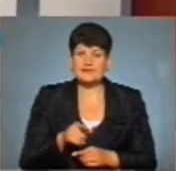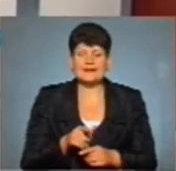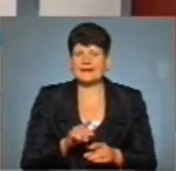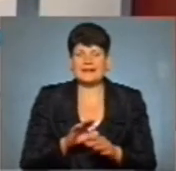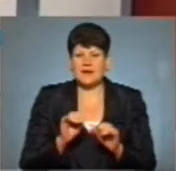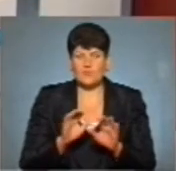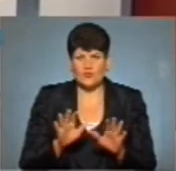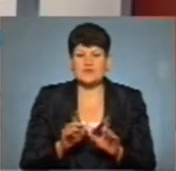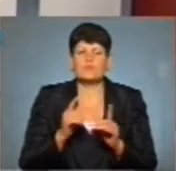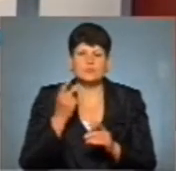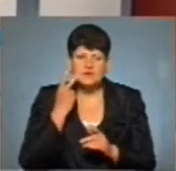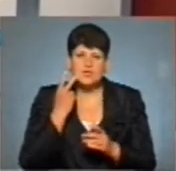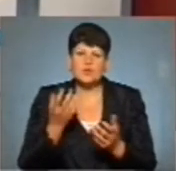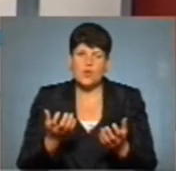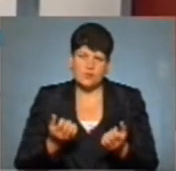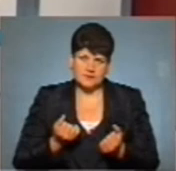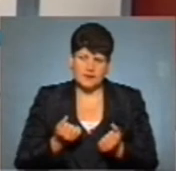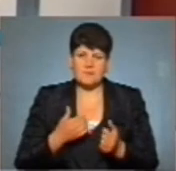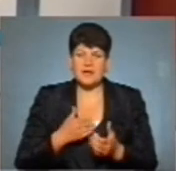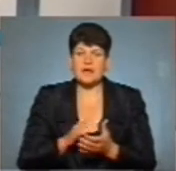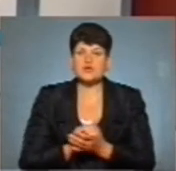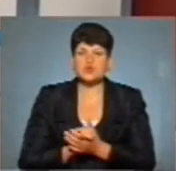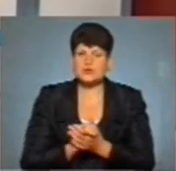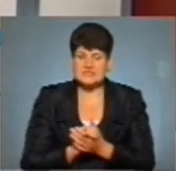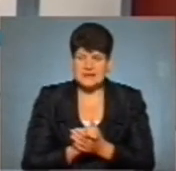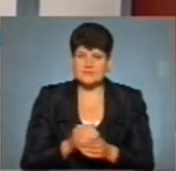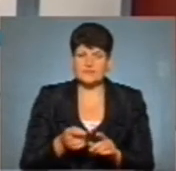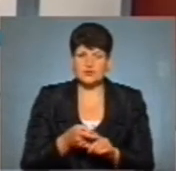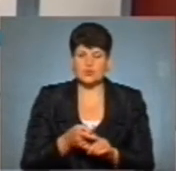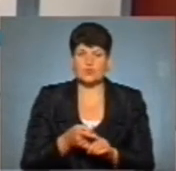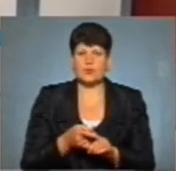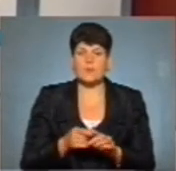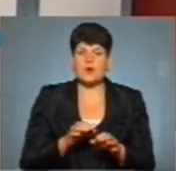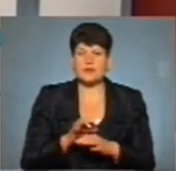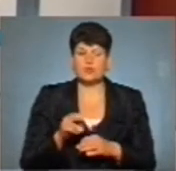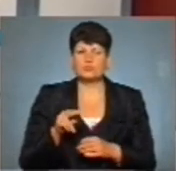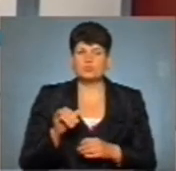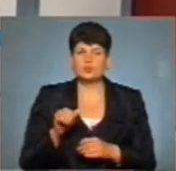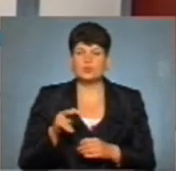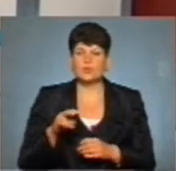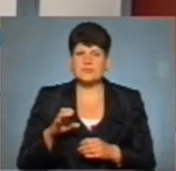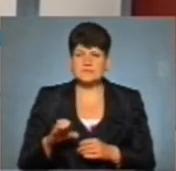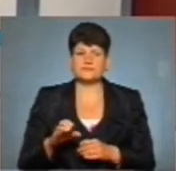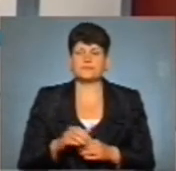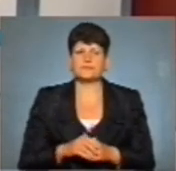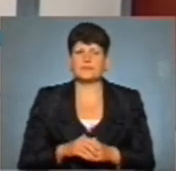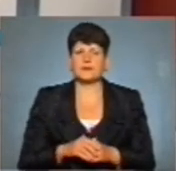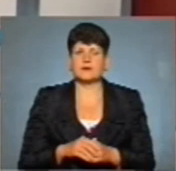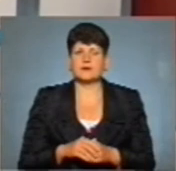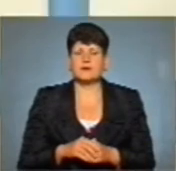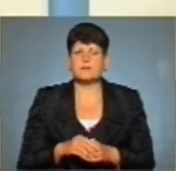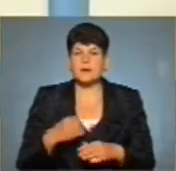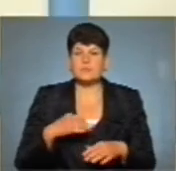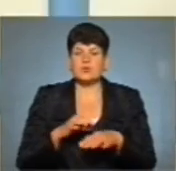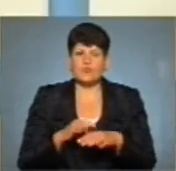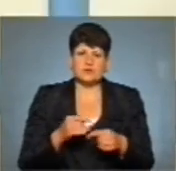її регулярно отримують, оскільки ми як асоціація в рамках проекту «Пульс», який реалізує асоціація за підтримки USAID, проводимо цілий